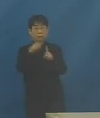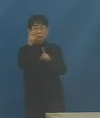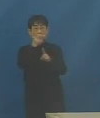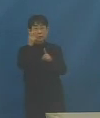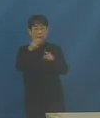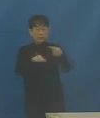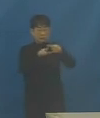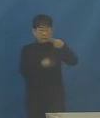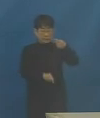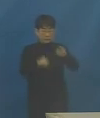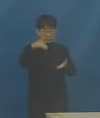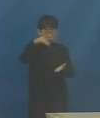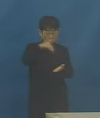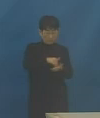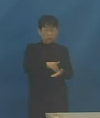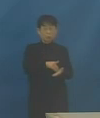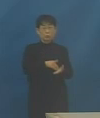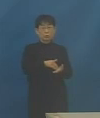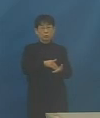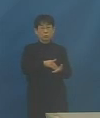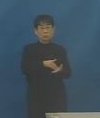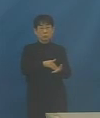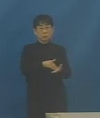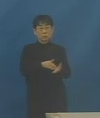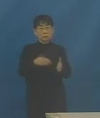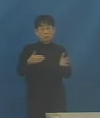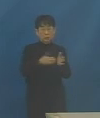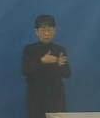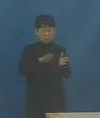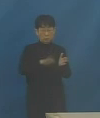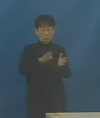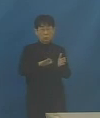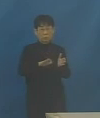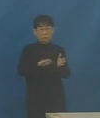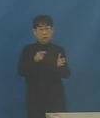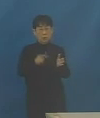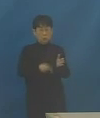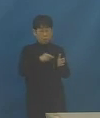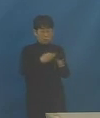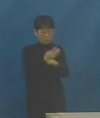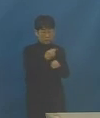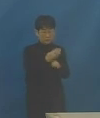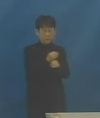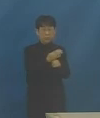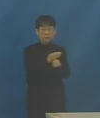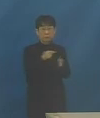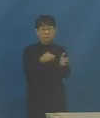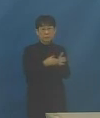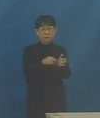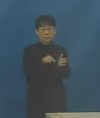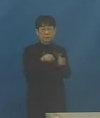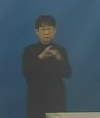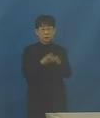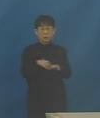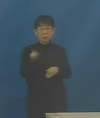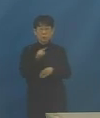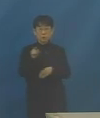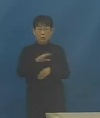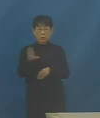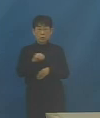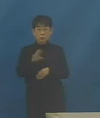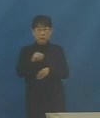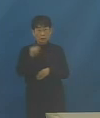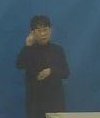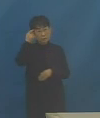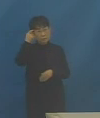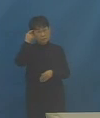末までを期限とされているかと思いますけれどもこの期限についての取り扱いというのをどのようにお考えかお